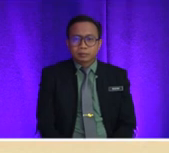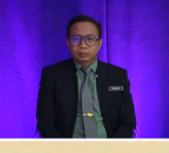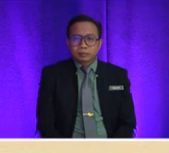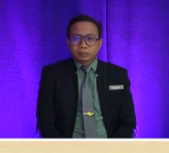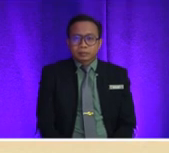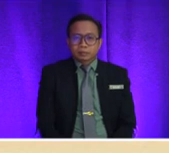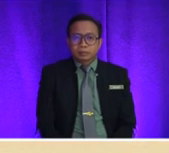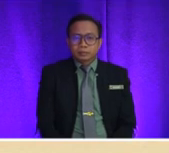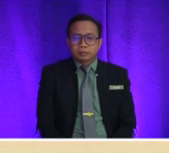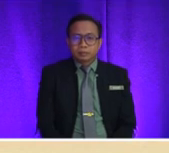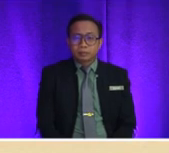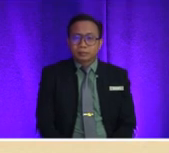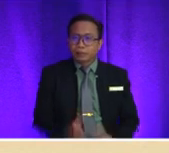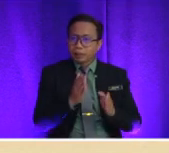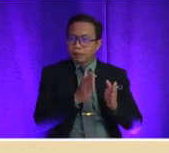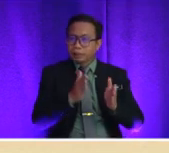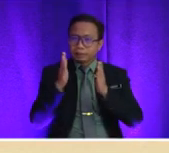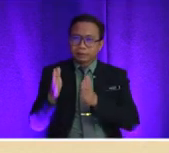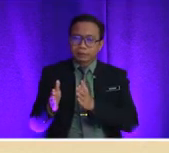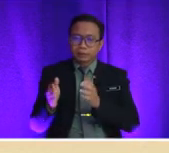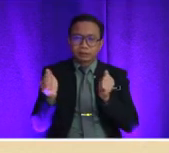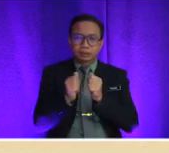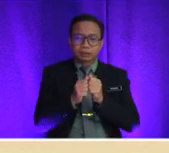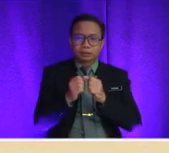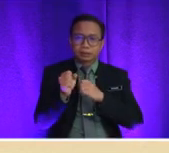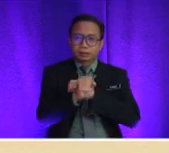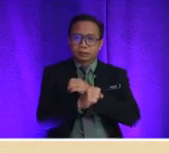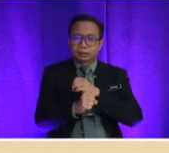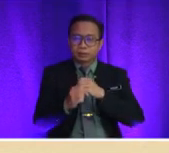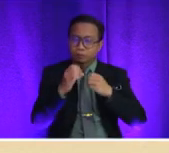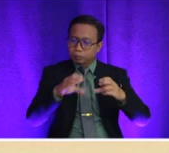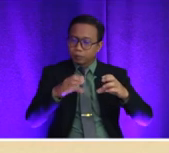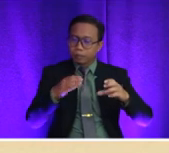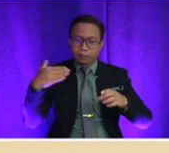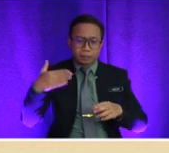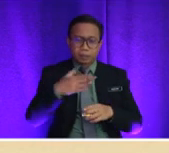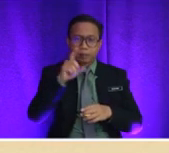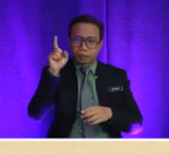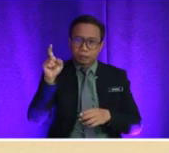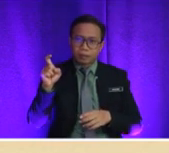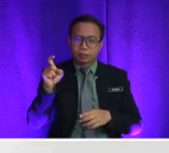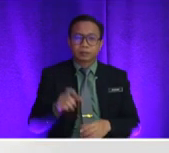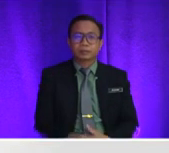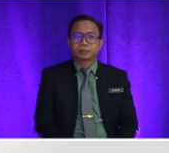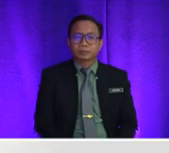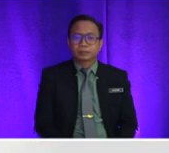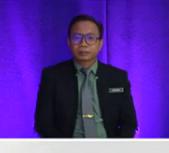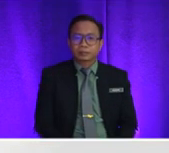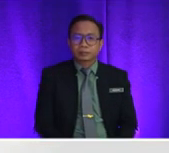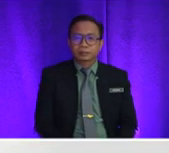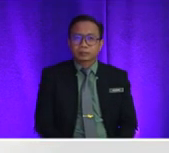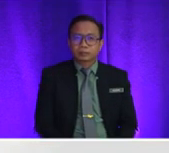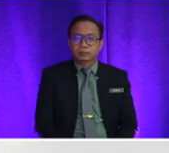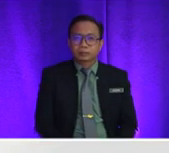betul Bang asingkan dengan segera Ika yang mati ikan mati kita asingkan terus betul atau salah